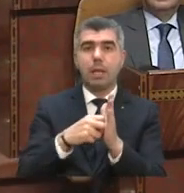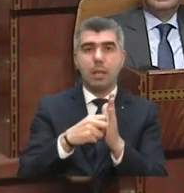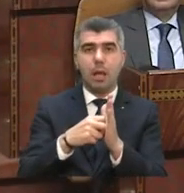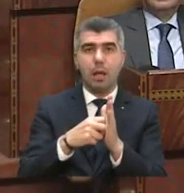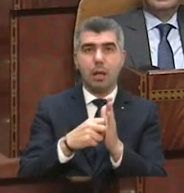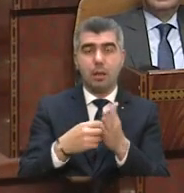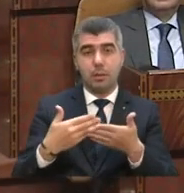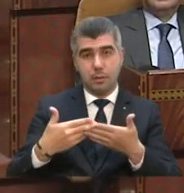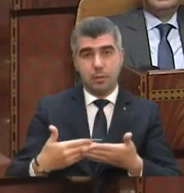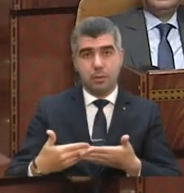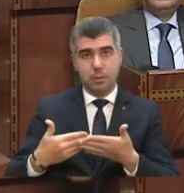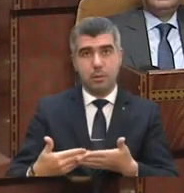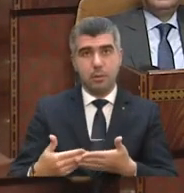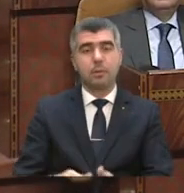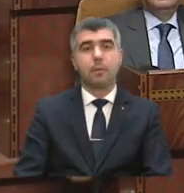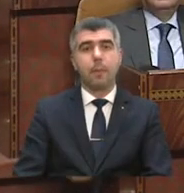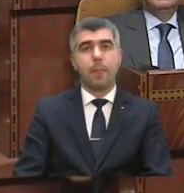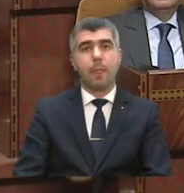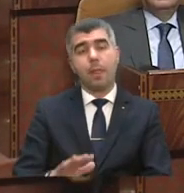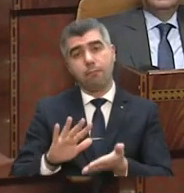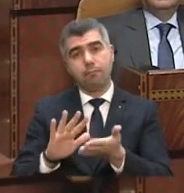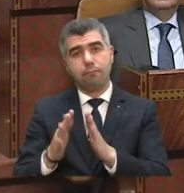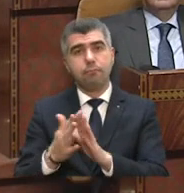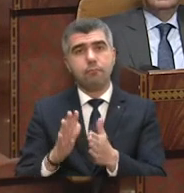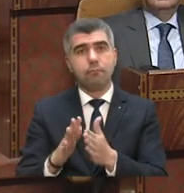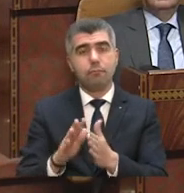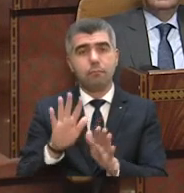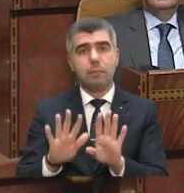لحدود الساعة حصلنا يلا على